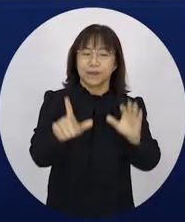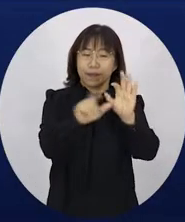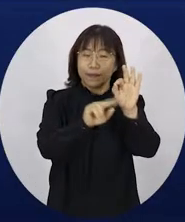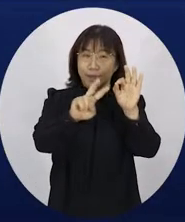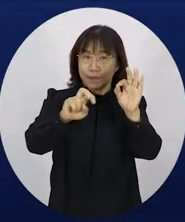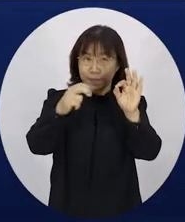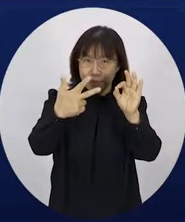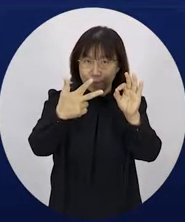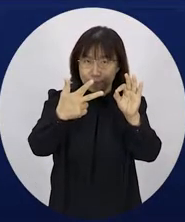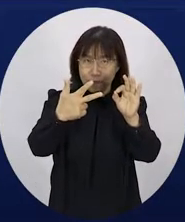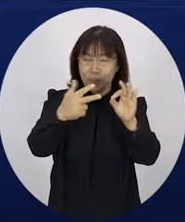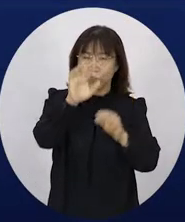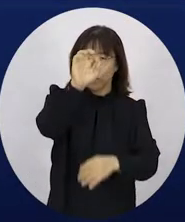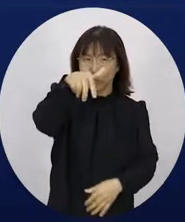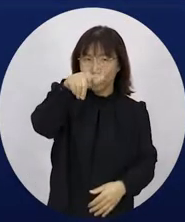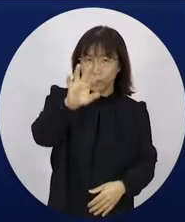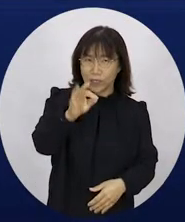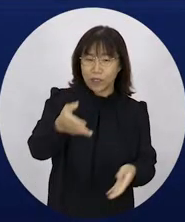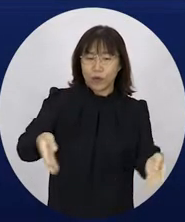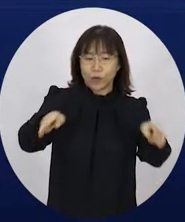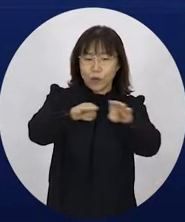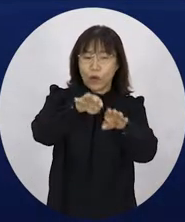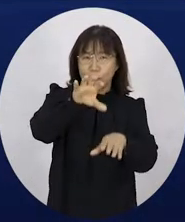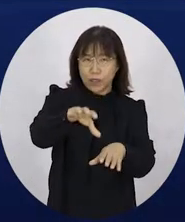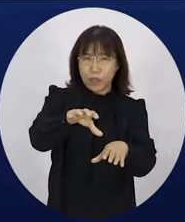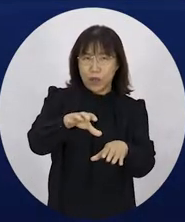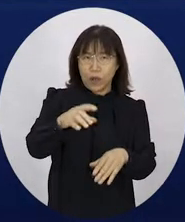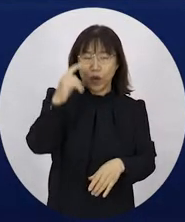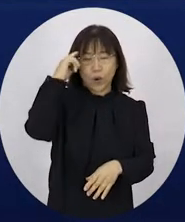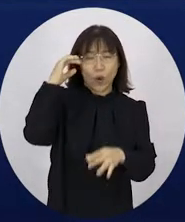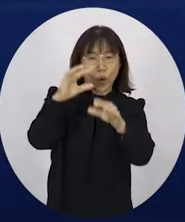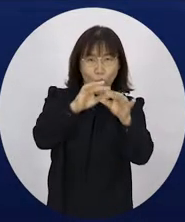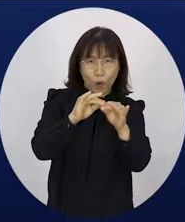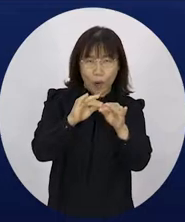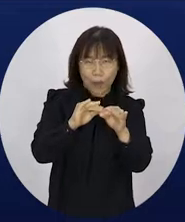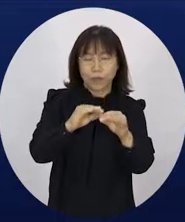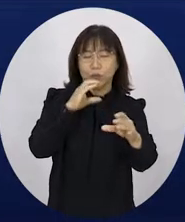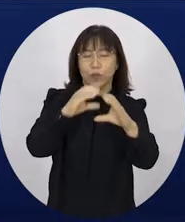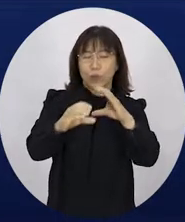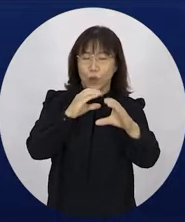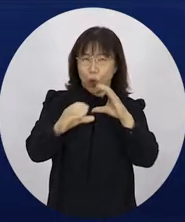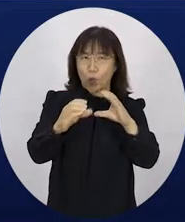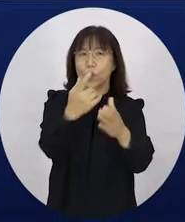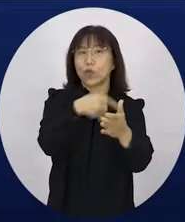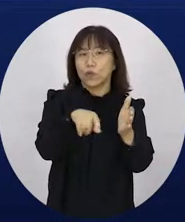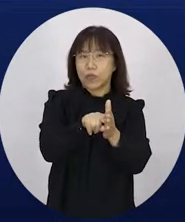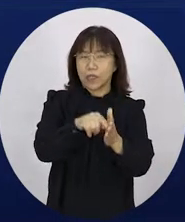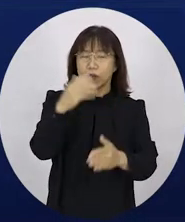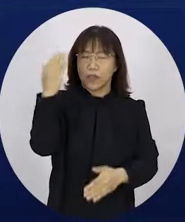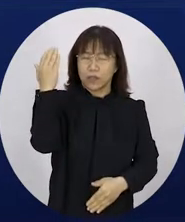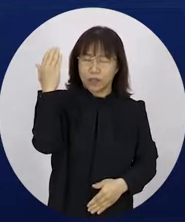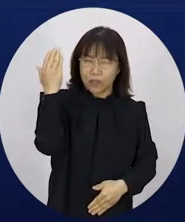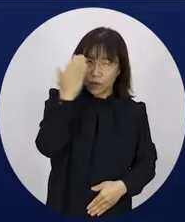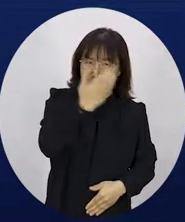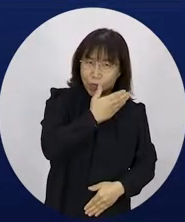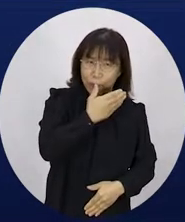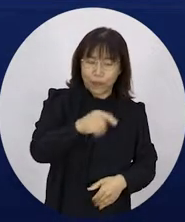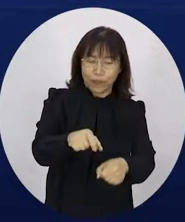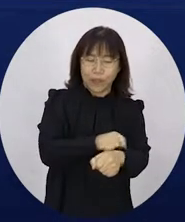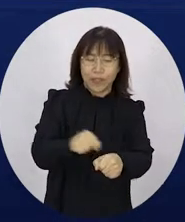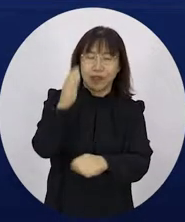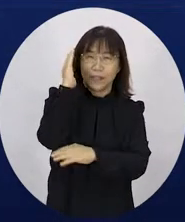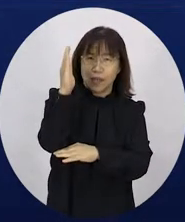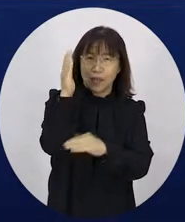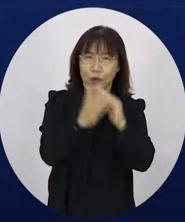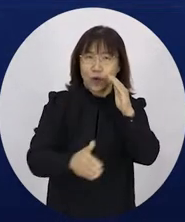지난 27일 강서구민회관 우장홀에서 공감과 소통의 조직 문화를 실현하기 위해 청렴특강 및